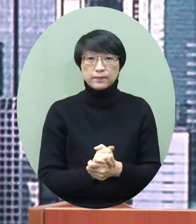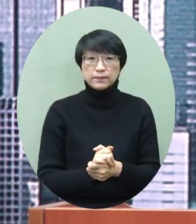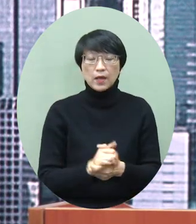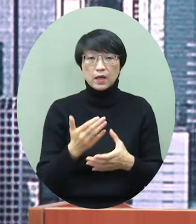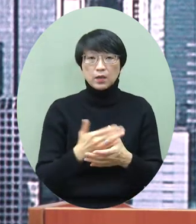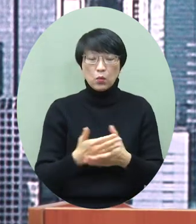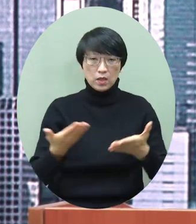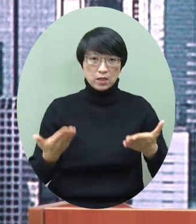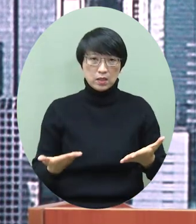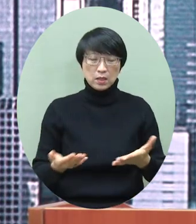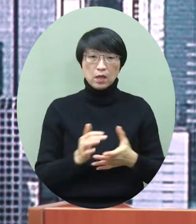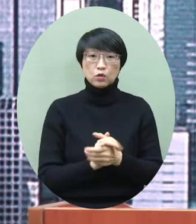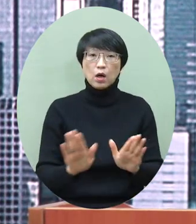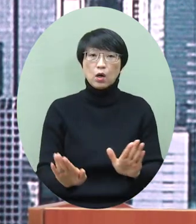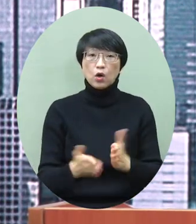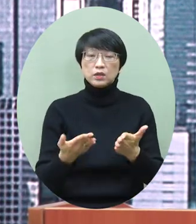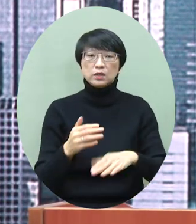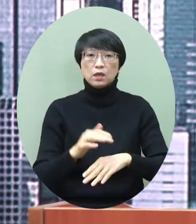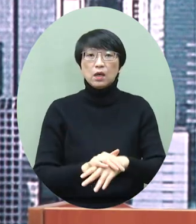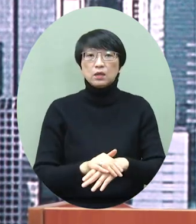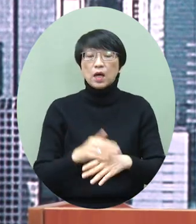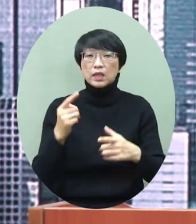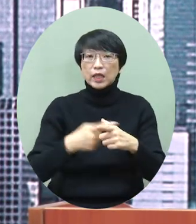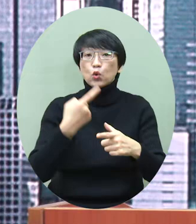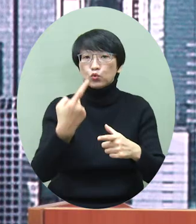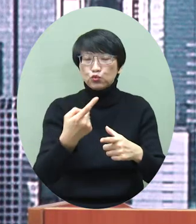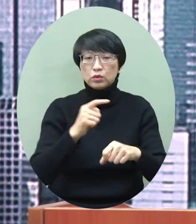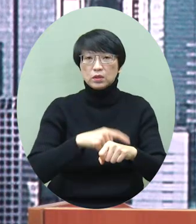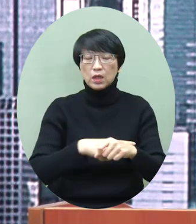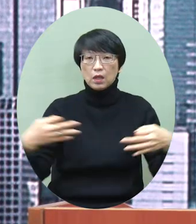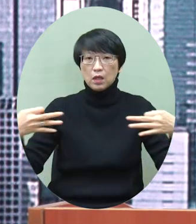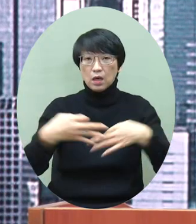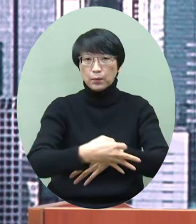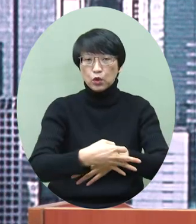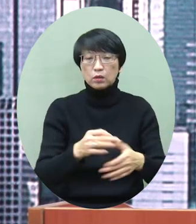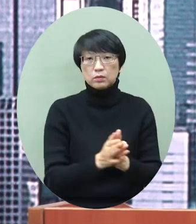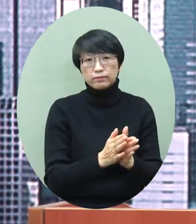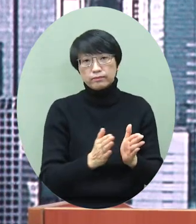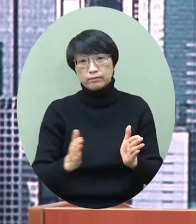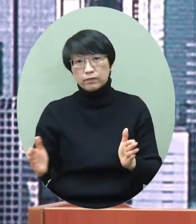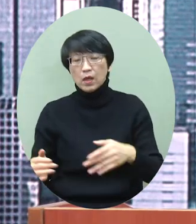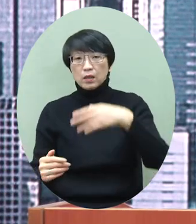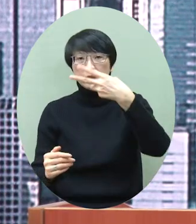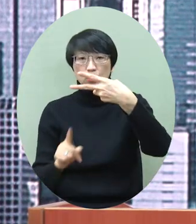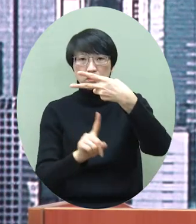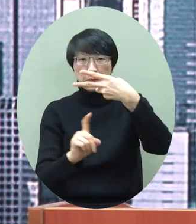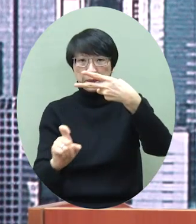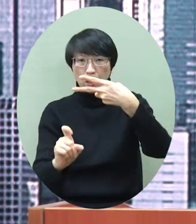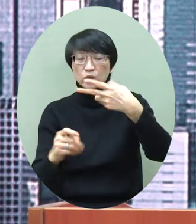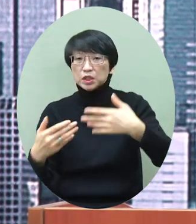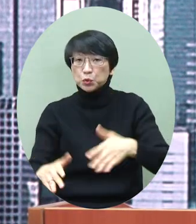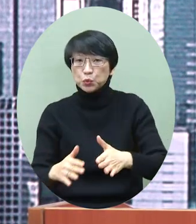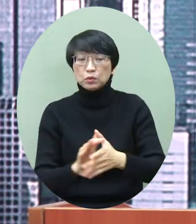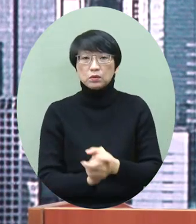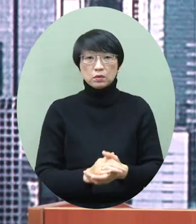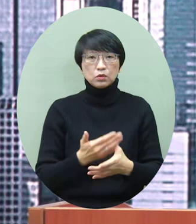因為而家都係實行咗接近一個月啦。咁、那個合約期咧係到2月19號嚇，即係完結。咁